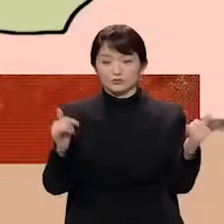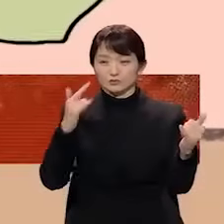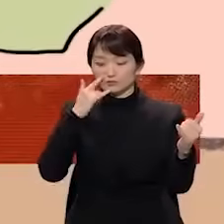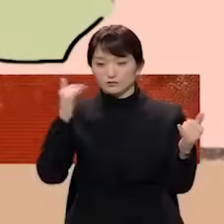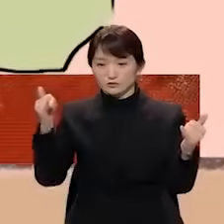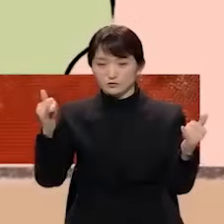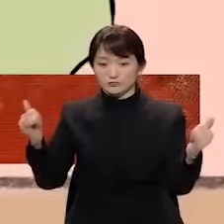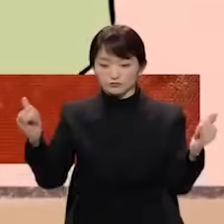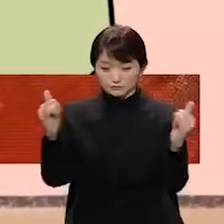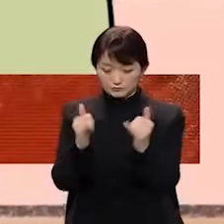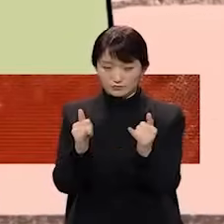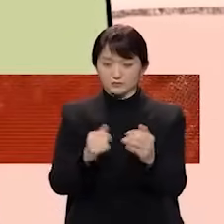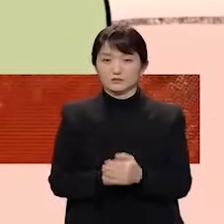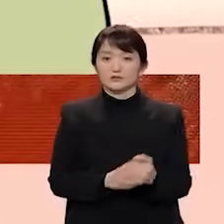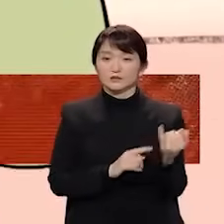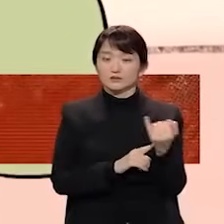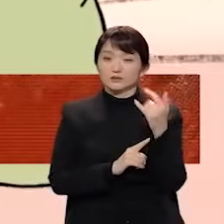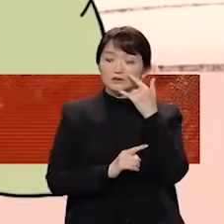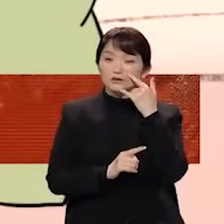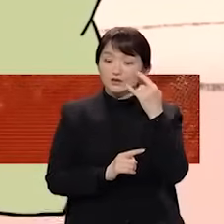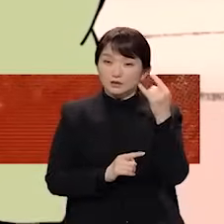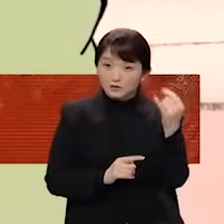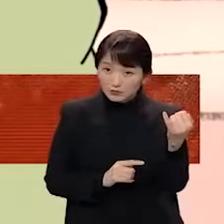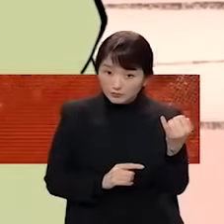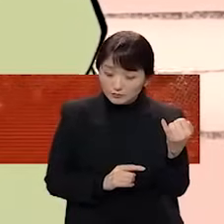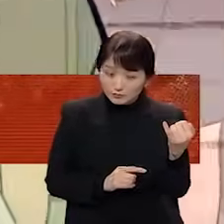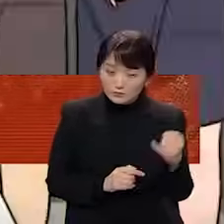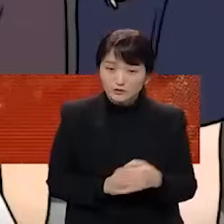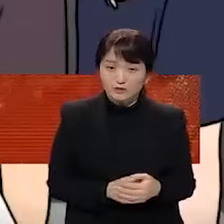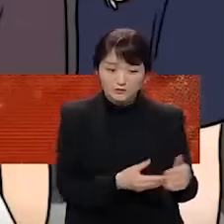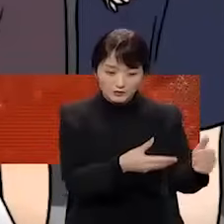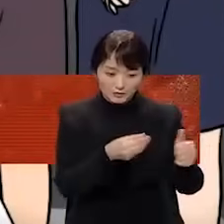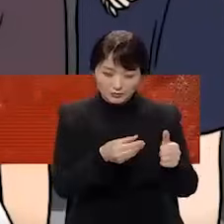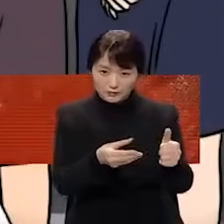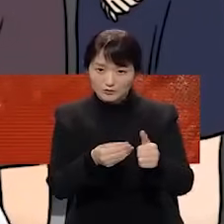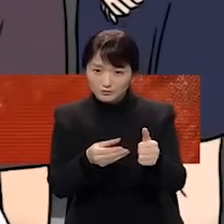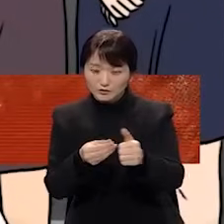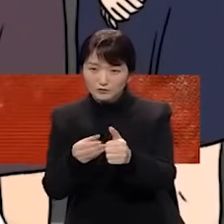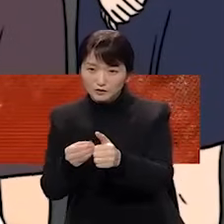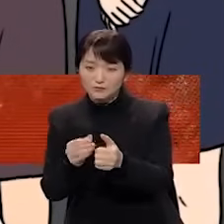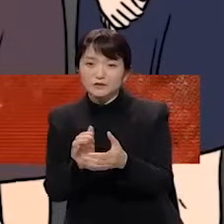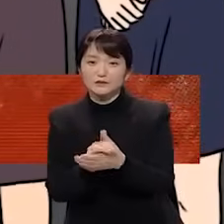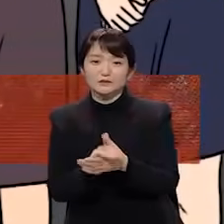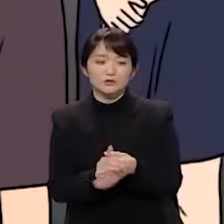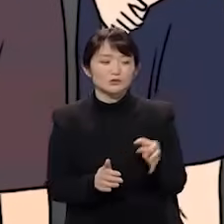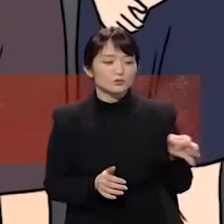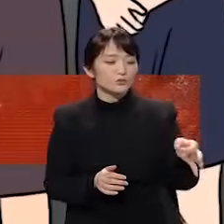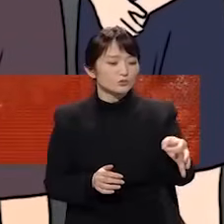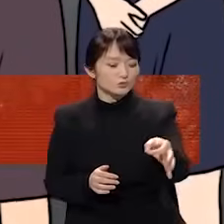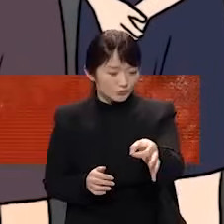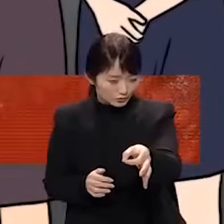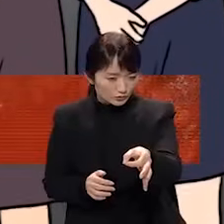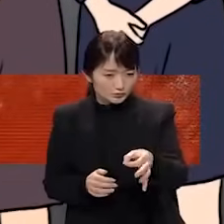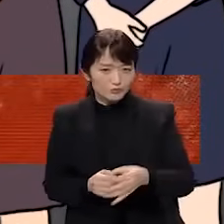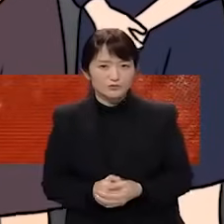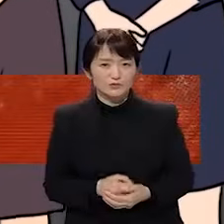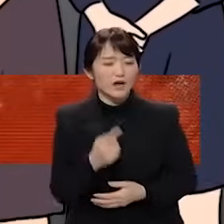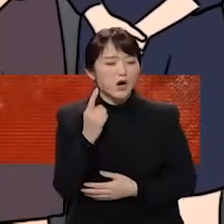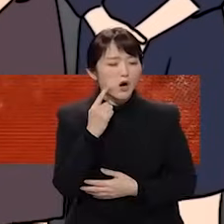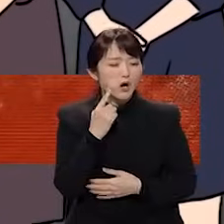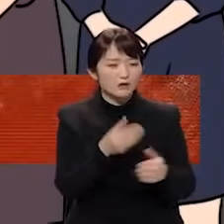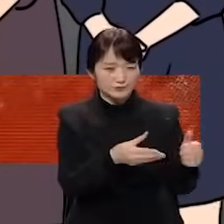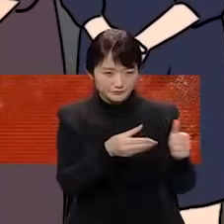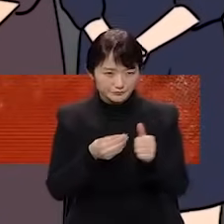여성의 어머니하고 결혼식 하 친구들이 모두 돈을 주고 알바로 써서 가짜 있고이 모든